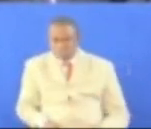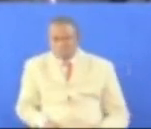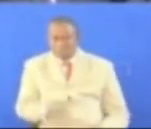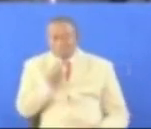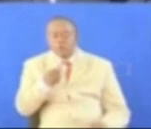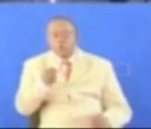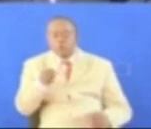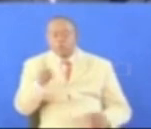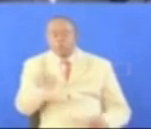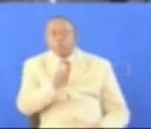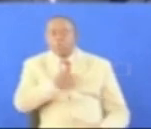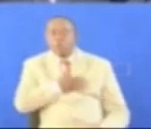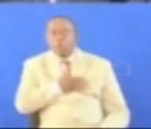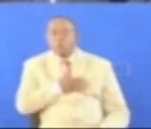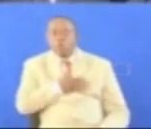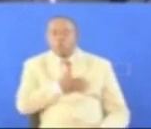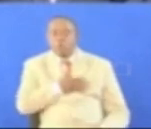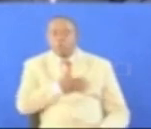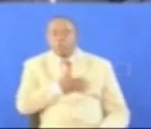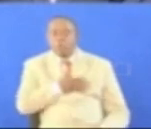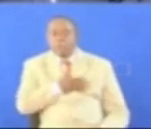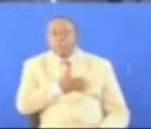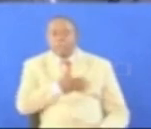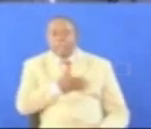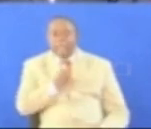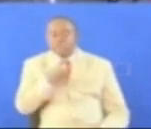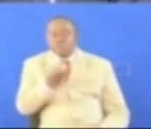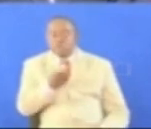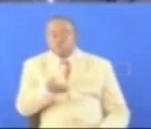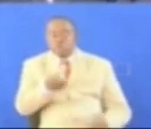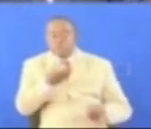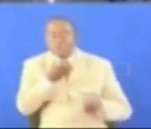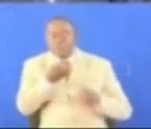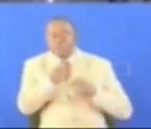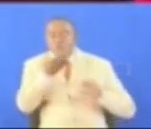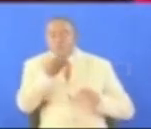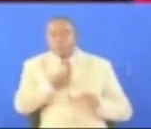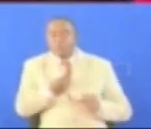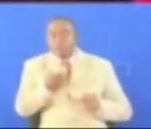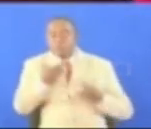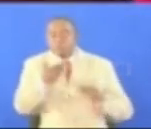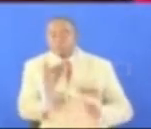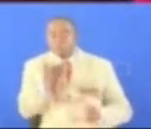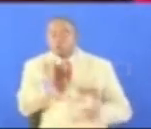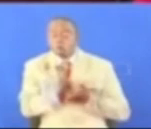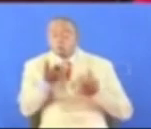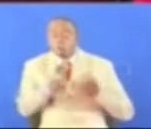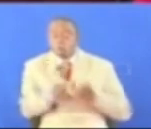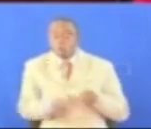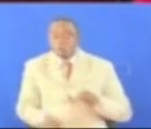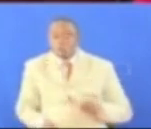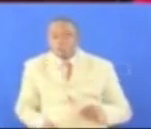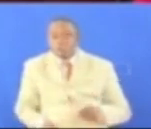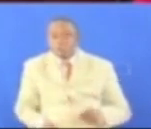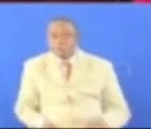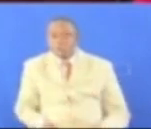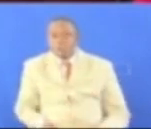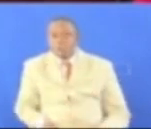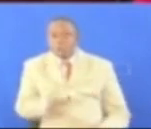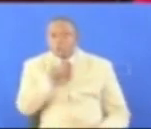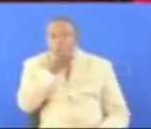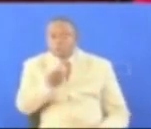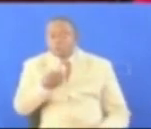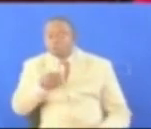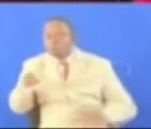yangu mimi asingelitoa fursa kwa baba yangu, mimi leo ningelikuwa wapi? Angeamua babu yangu mimi aolewe na